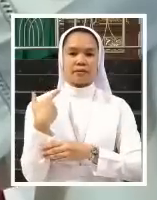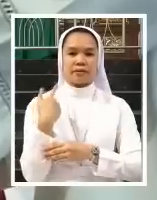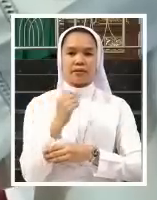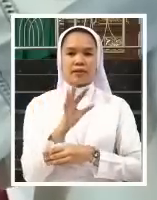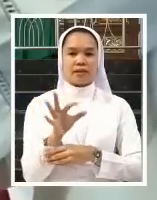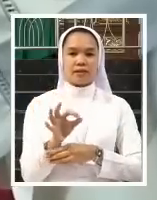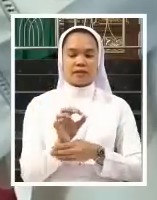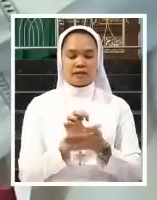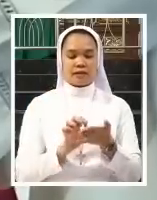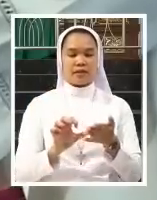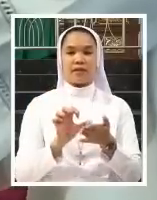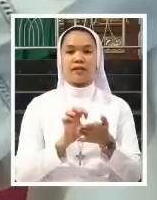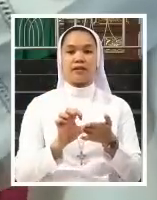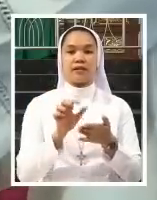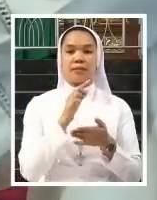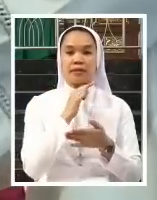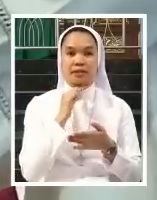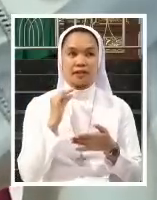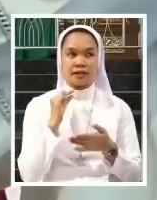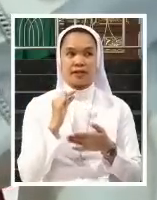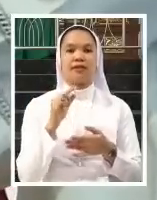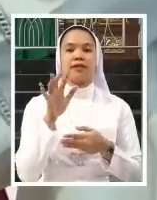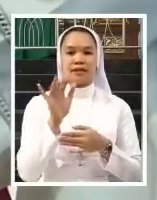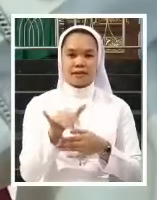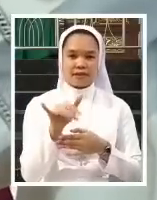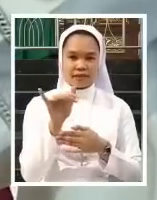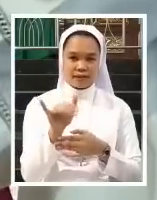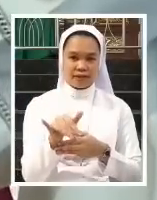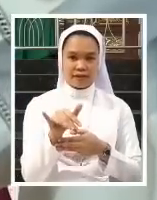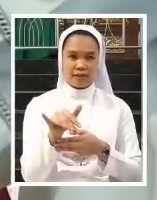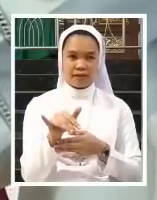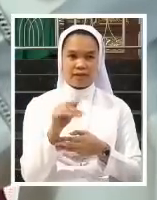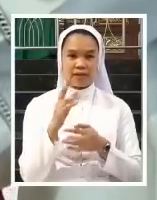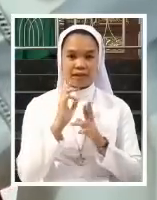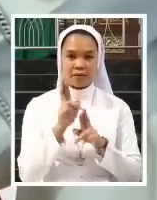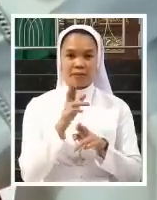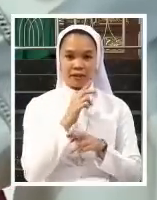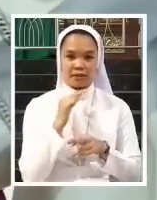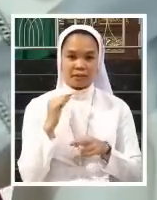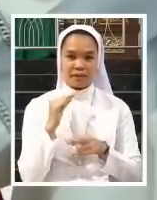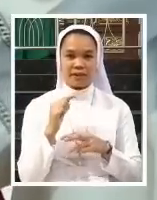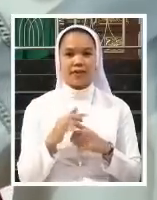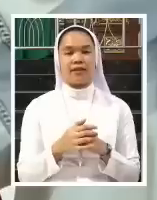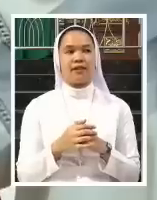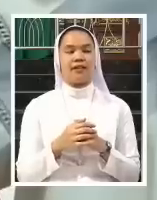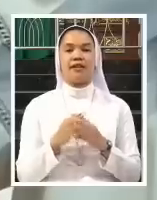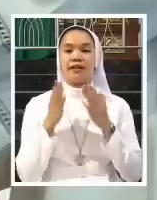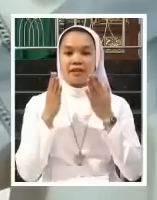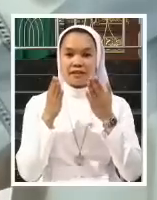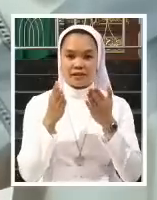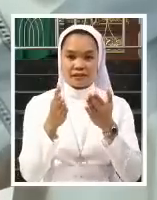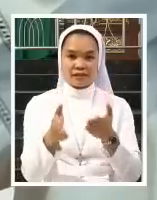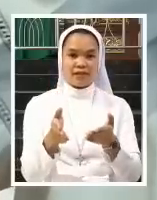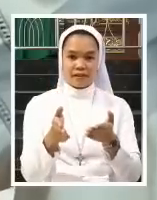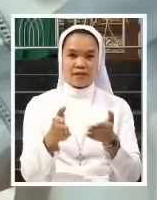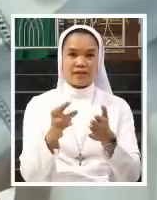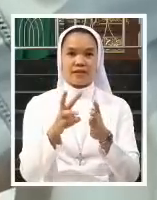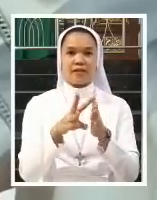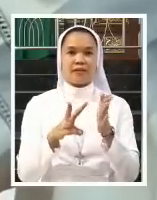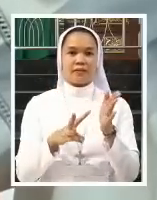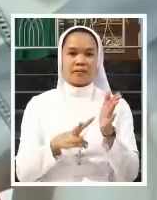ordinasyon sa pagkapadi, buot ko. Buot din dong maging mga maimbod